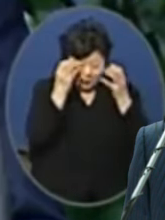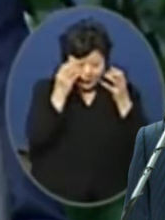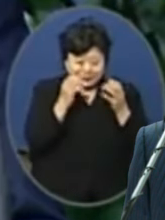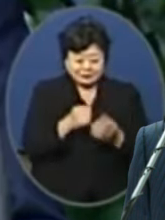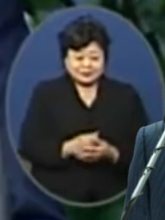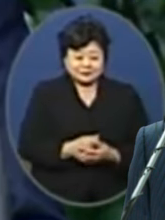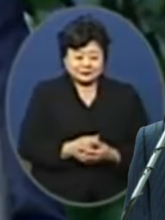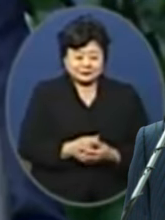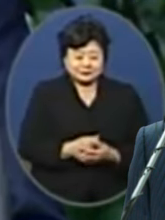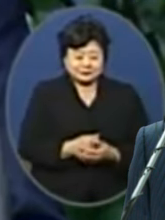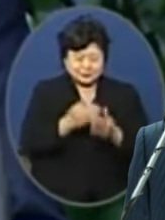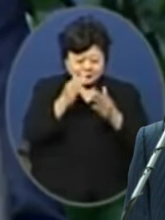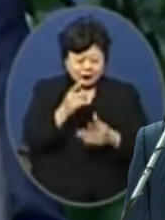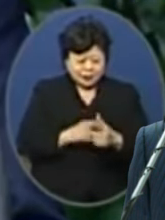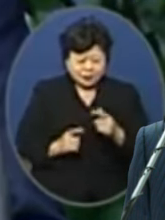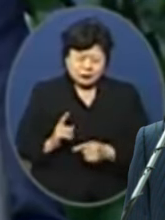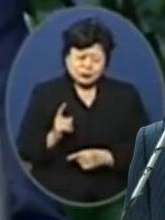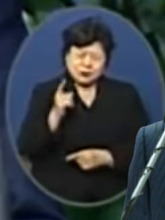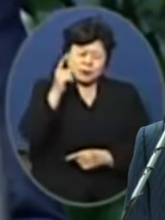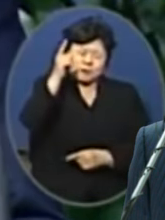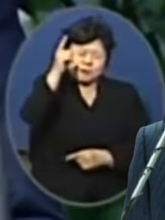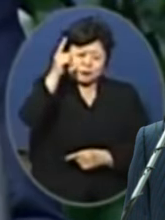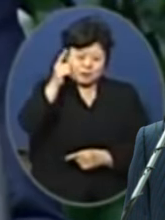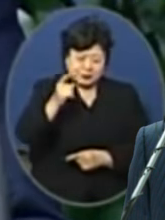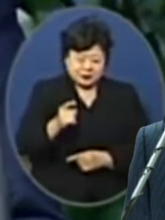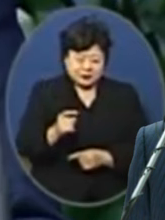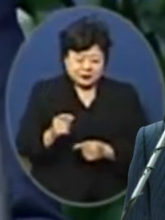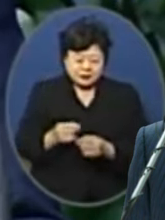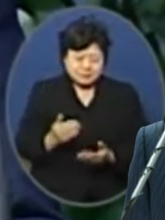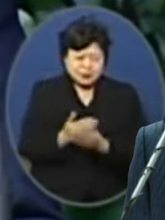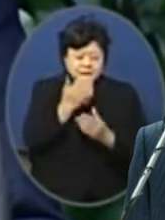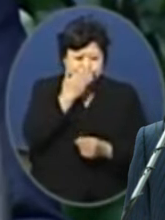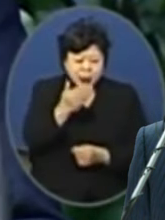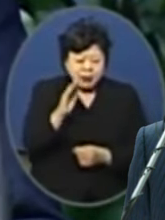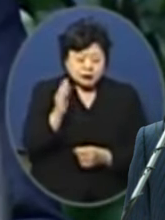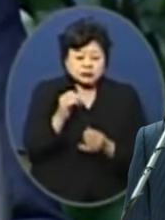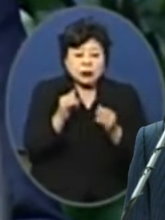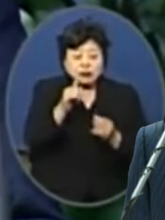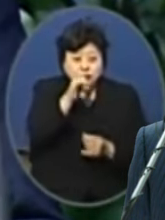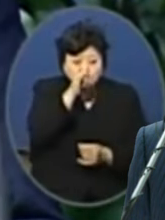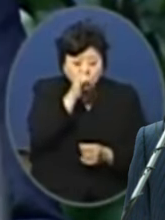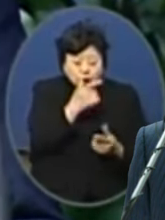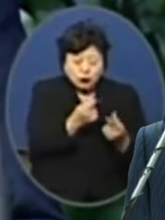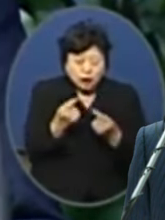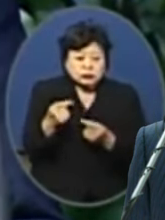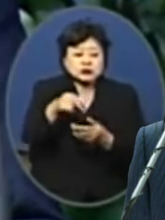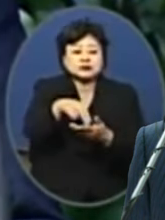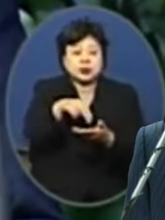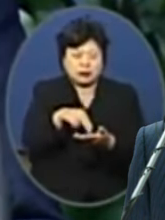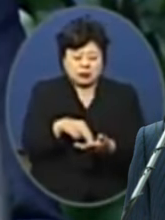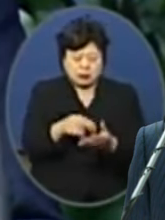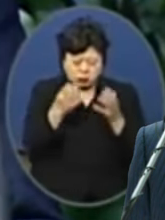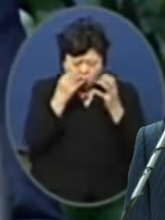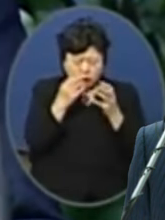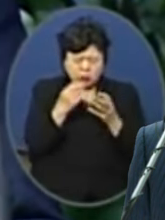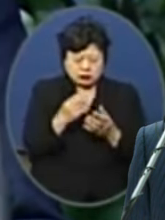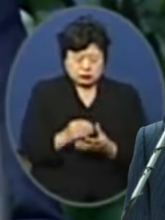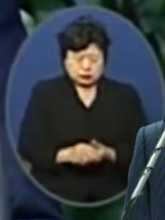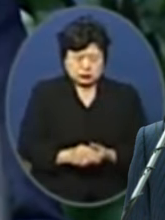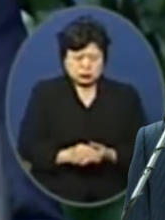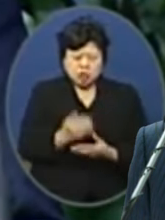혹은 더 높은 곳에 나아가는 디딤돌이 되기도 하는 것입니다 똑같은 고난의